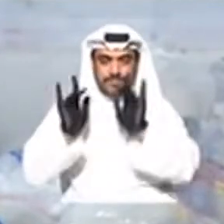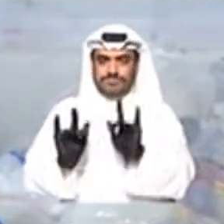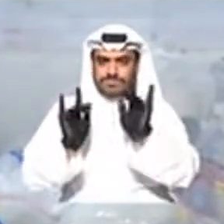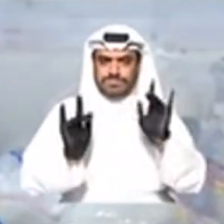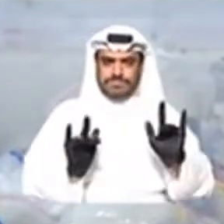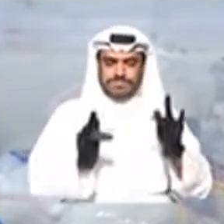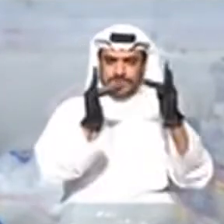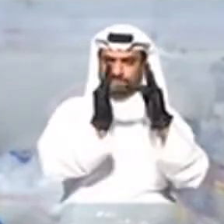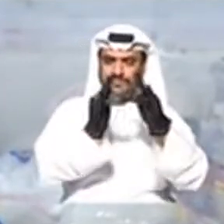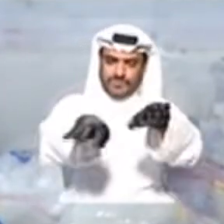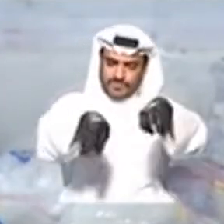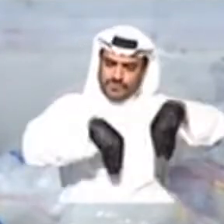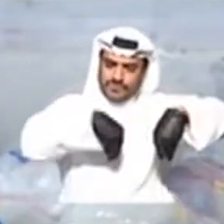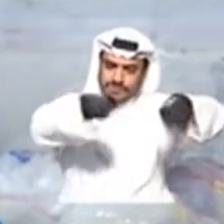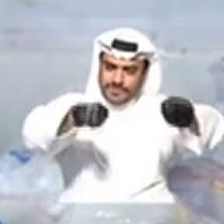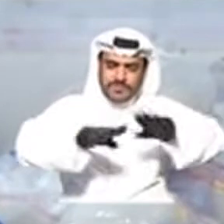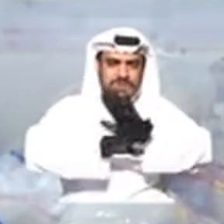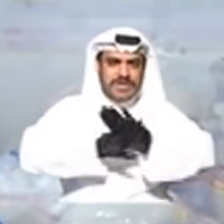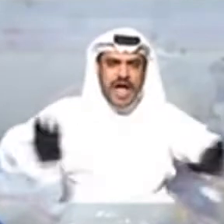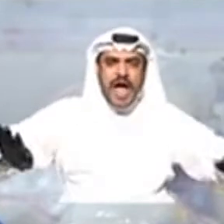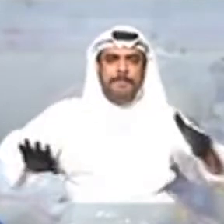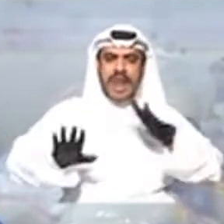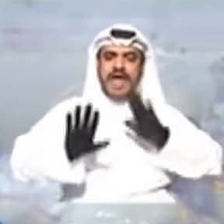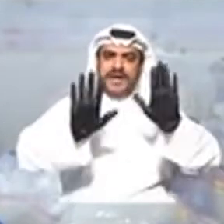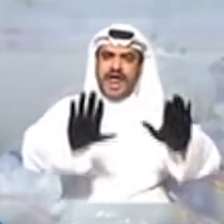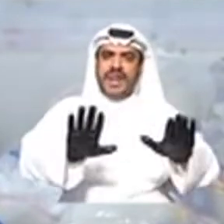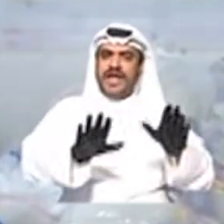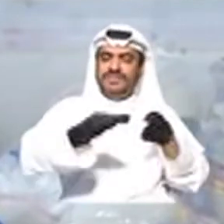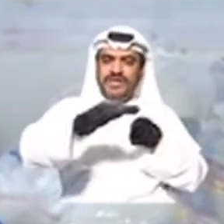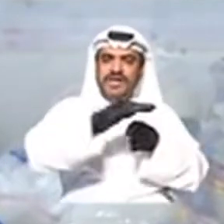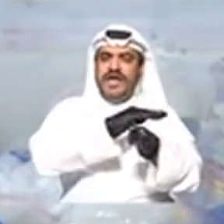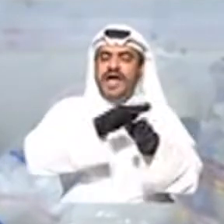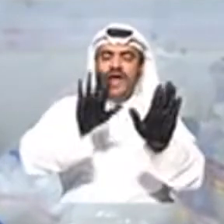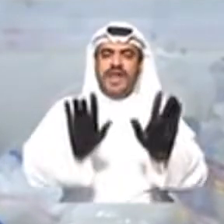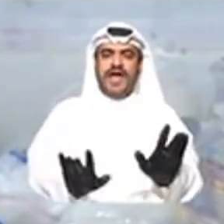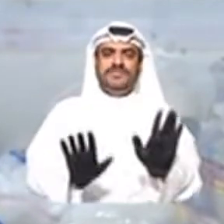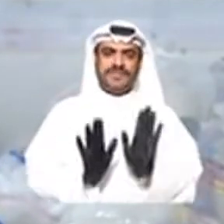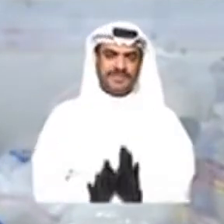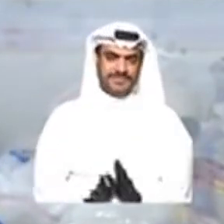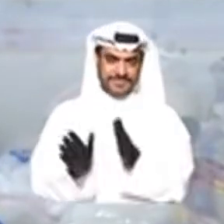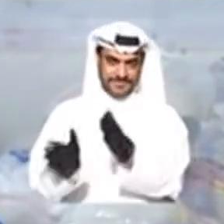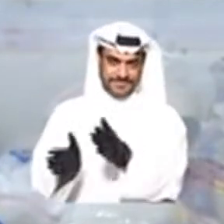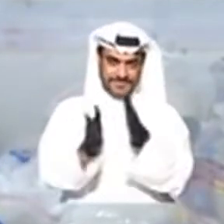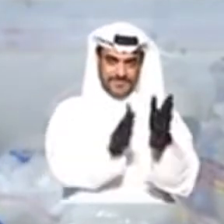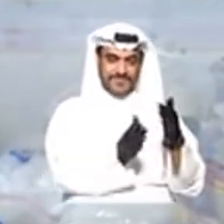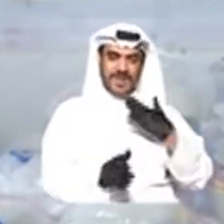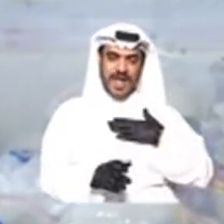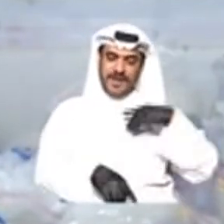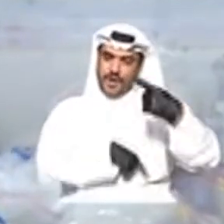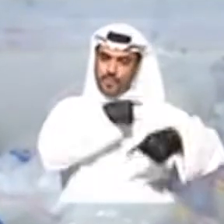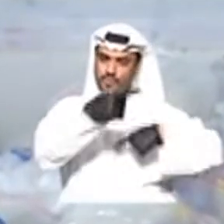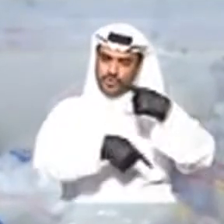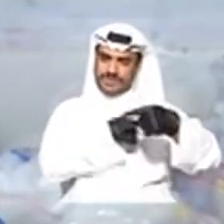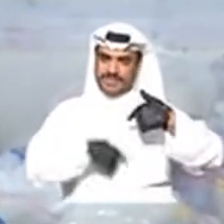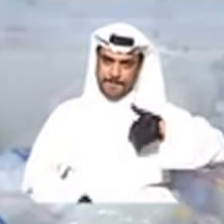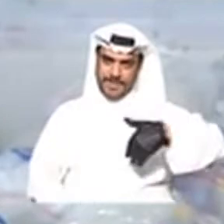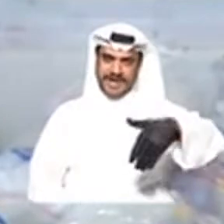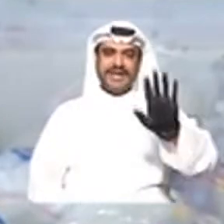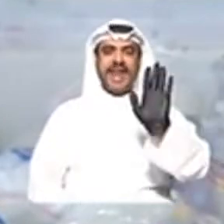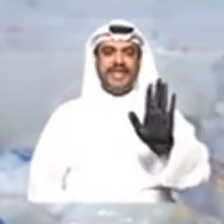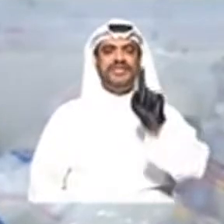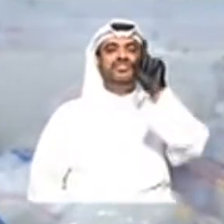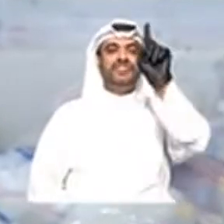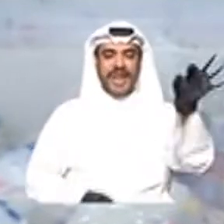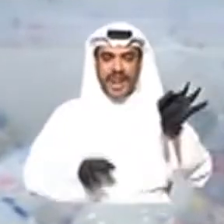والان ما دام تم رفع الحظر الجزئي يقدرون يواصلون معنا هنا ان شاء الله. اذا بالفعل مستمرين اذا بخططكم.